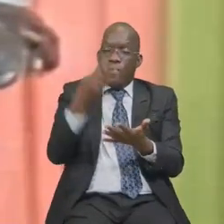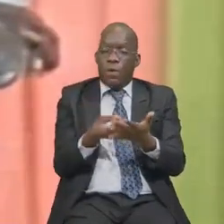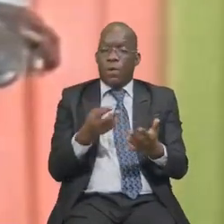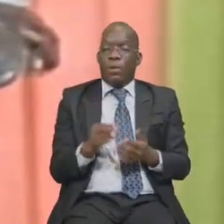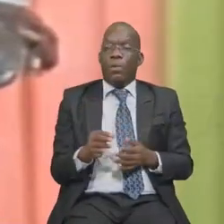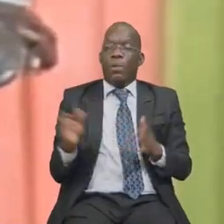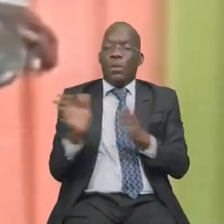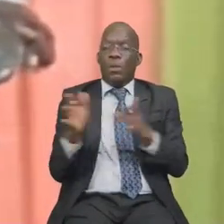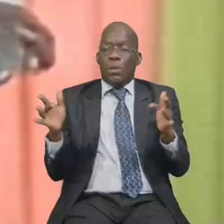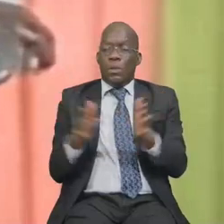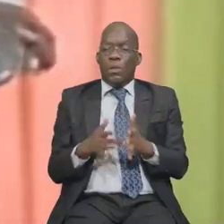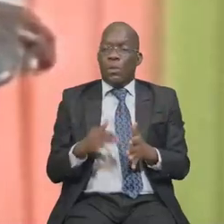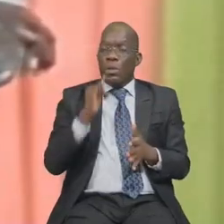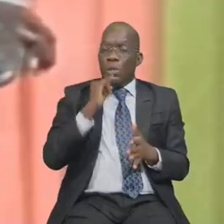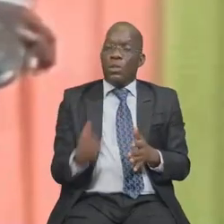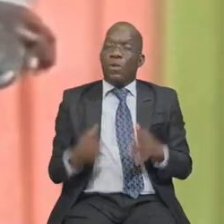Jésus est victorieux.